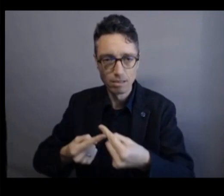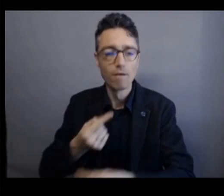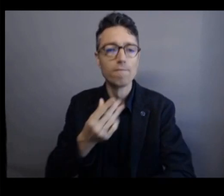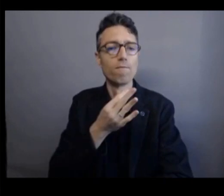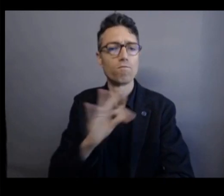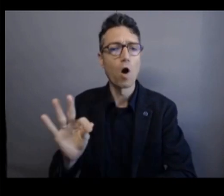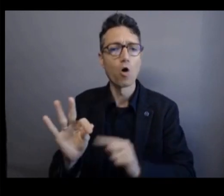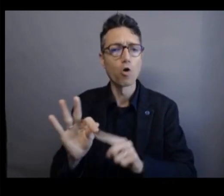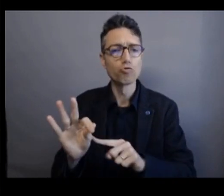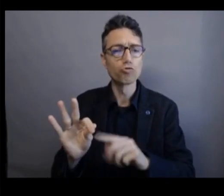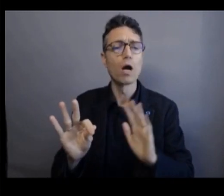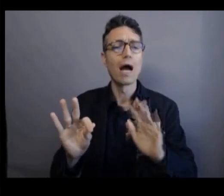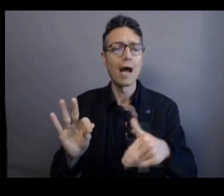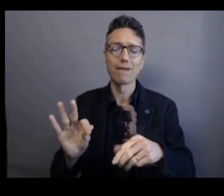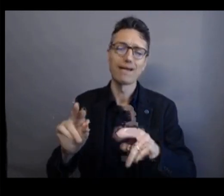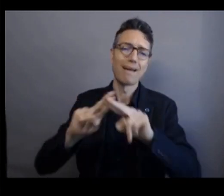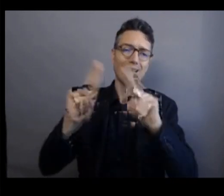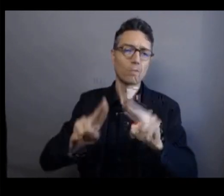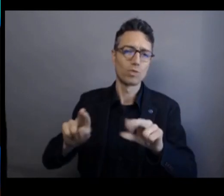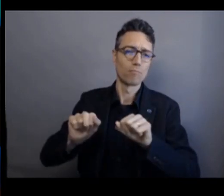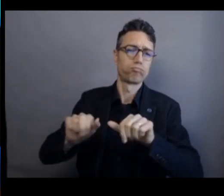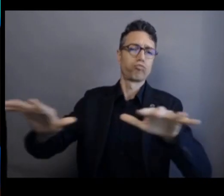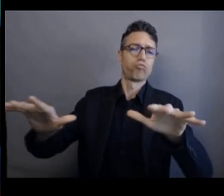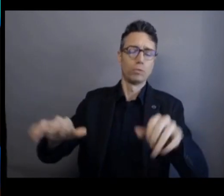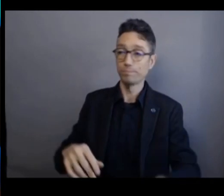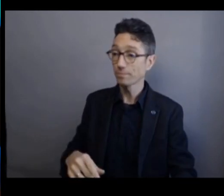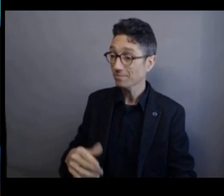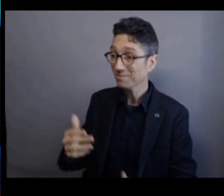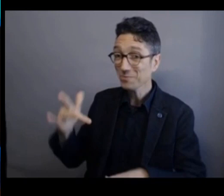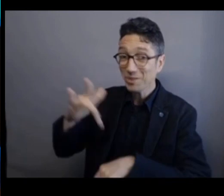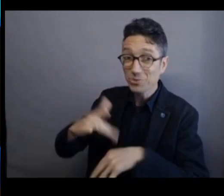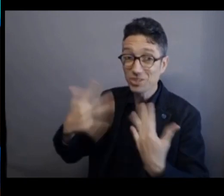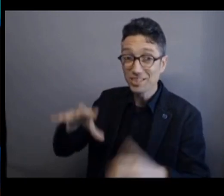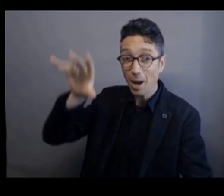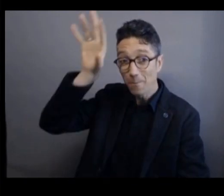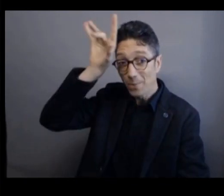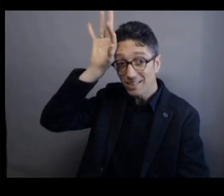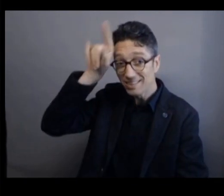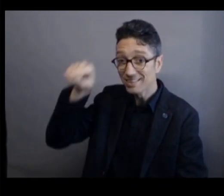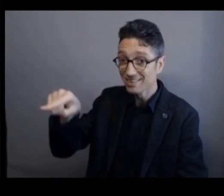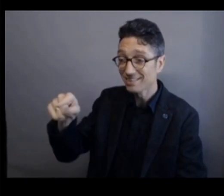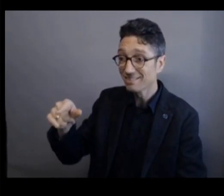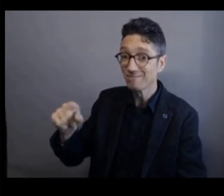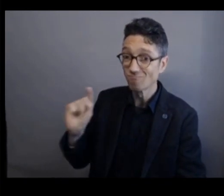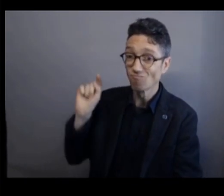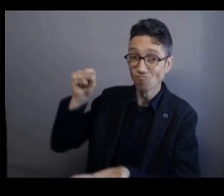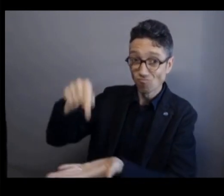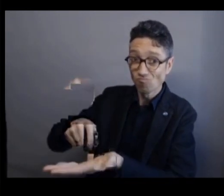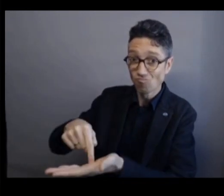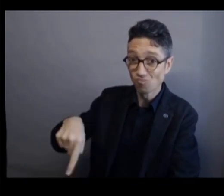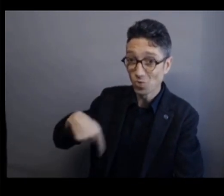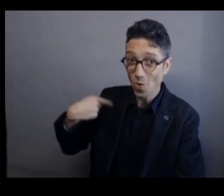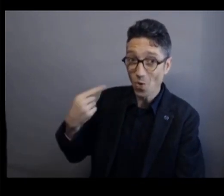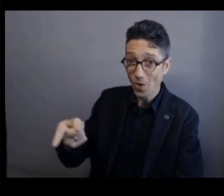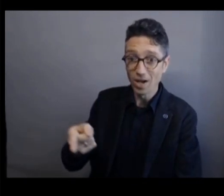pratiques également. Vous avez commencé par la Polynésie, parce que c'est là où vous avez passé pas mal de temps. Oui, si c'est accessible, moi j'y vais tout de suite. Je voulais justement aller